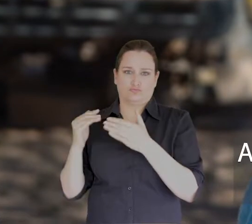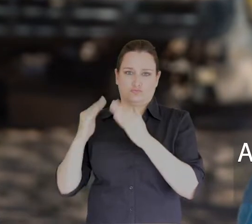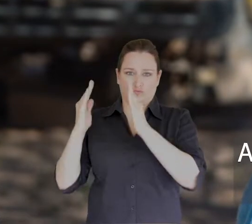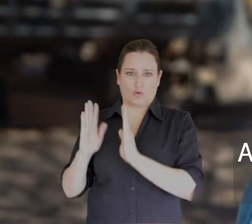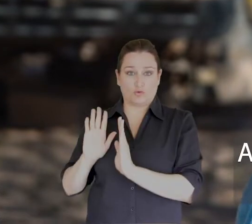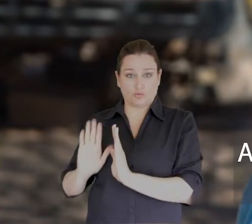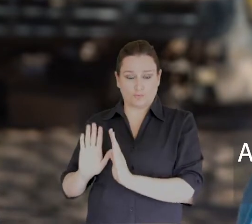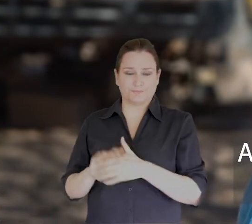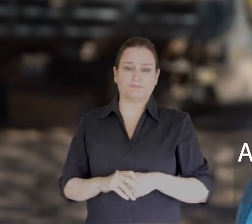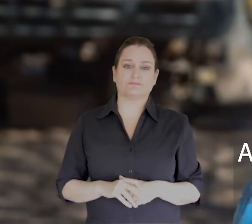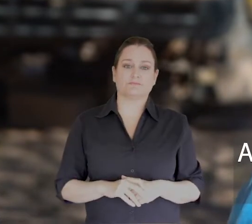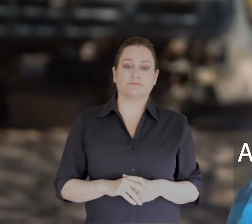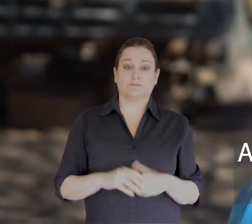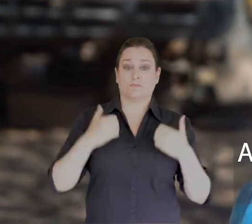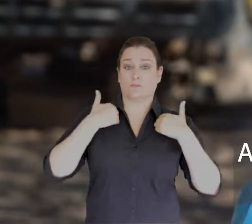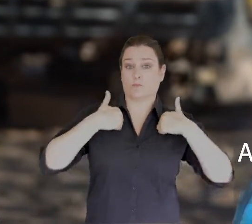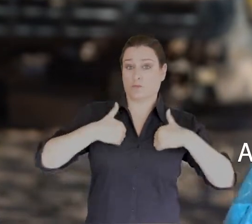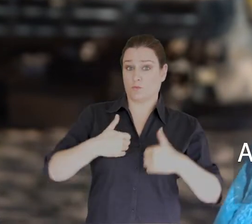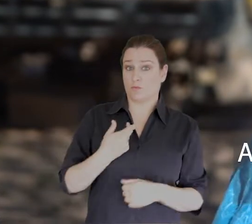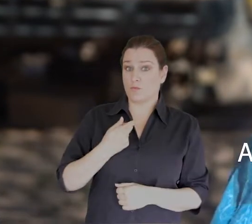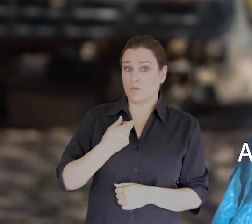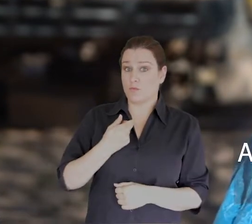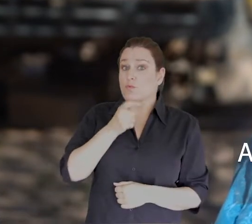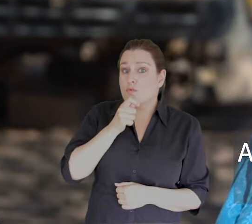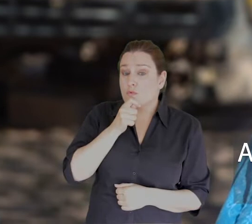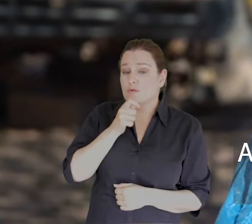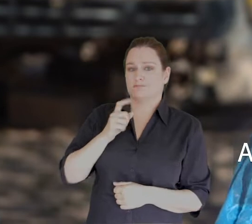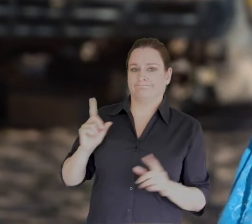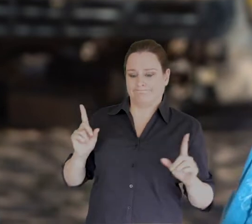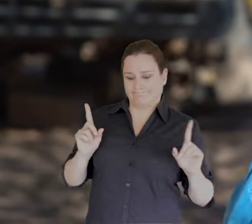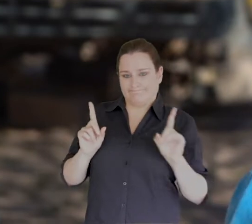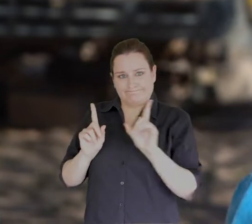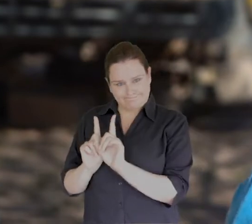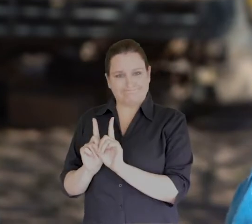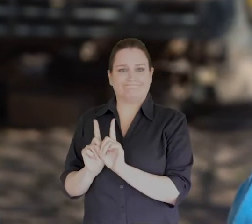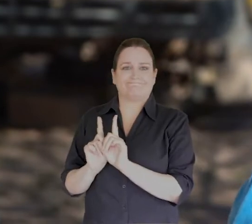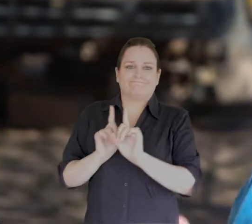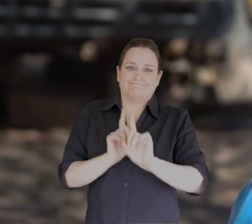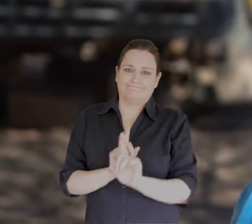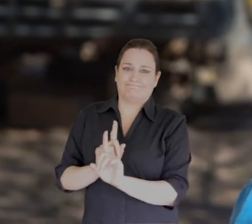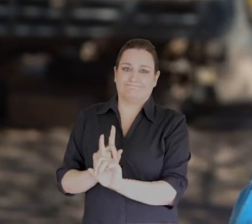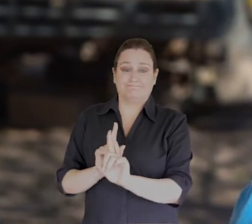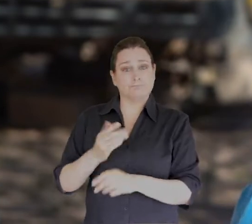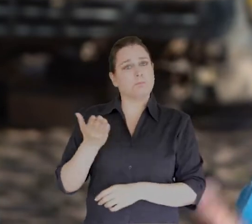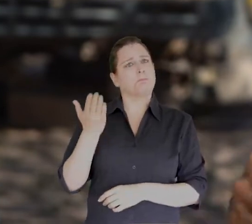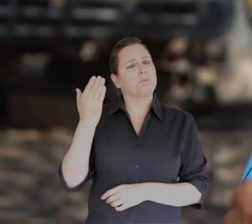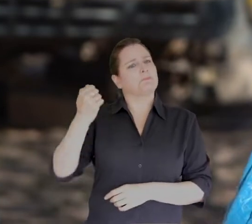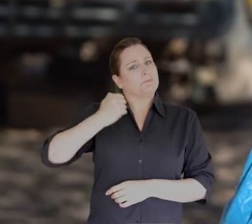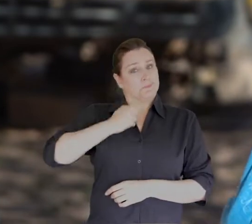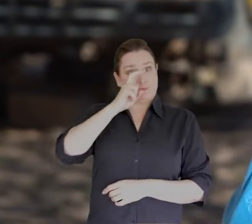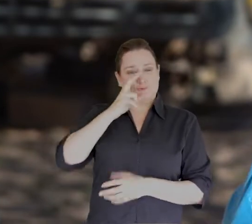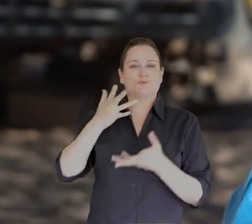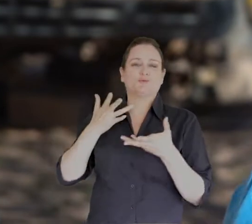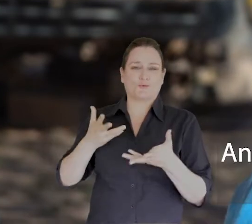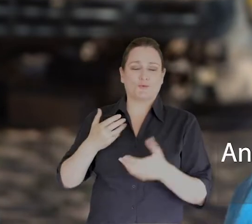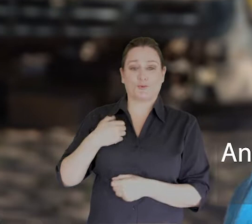zondagochtend moet jij nou samen met haar. Dat is wat ik nou met mijn zuster gemaakt heb. Ga je nou voor haar vooruit. Zij loopt achter